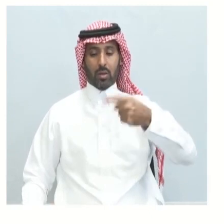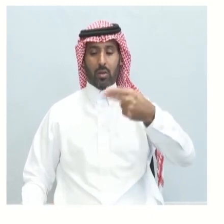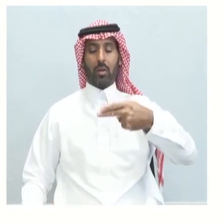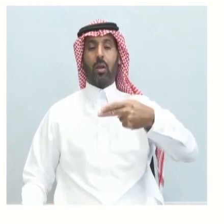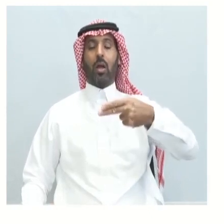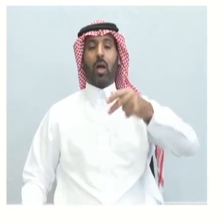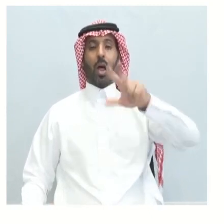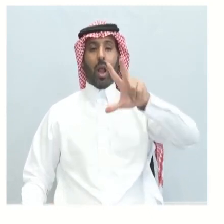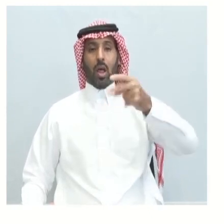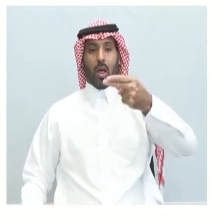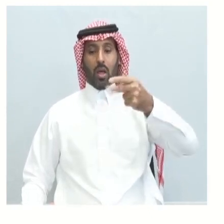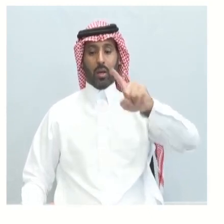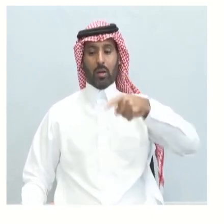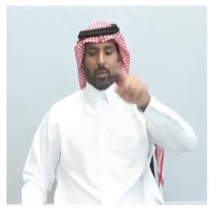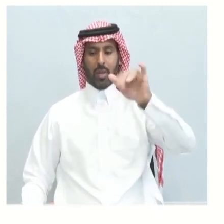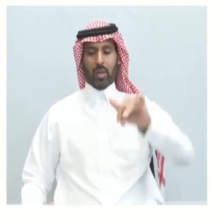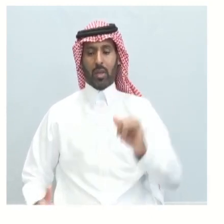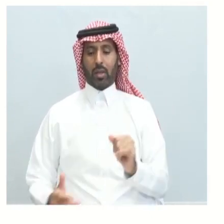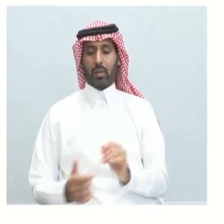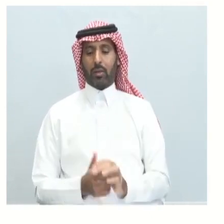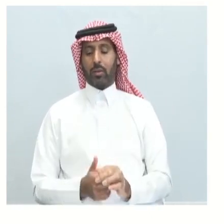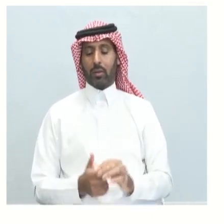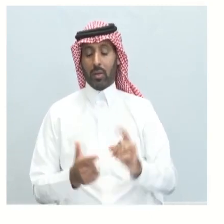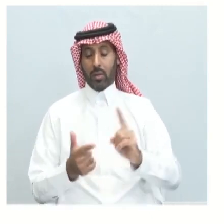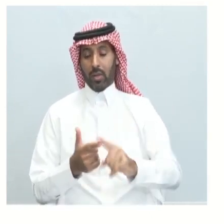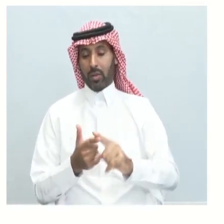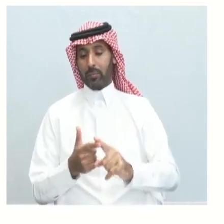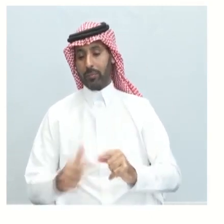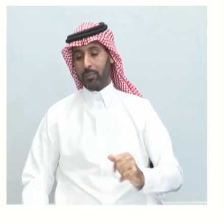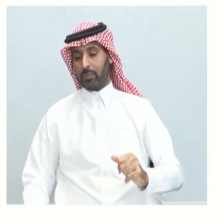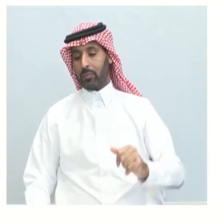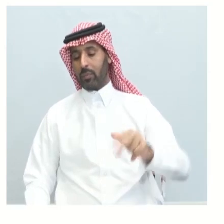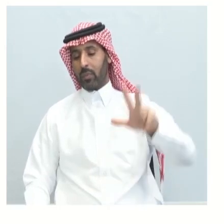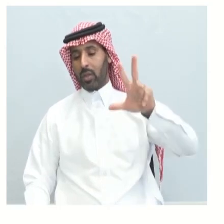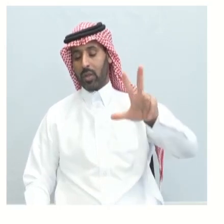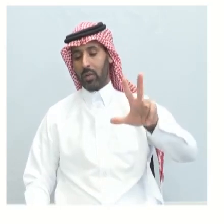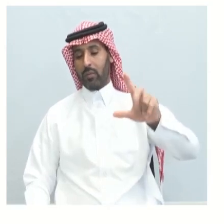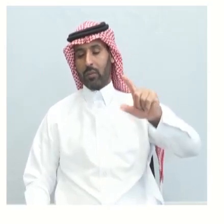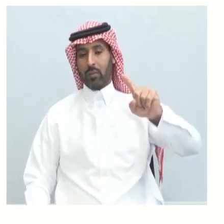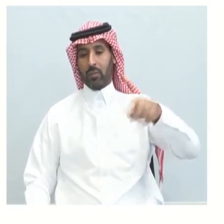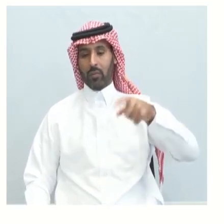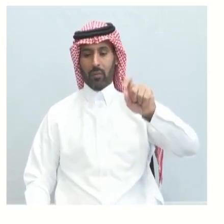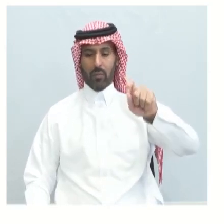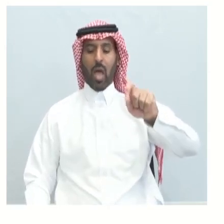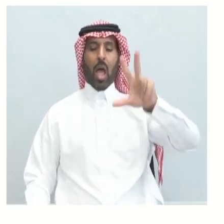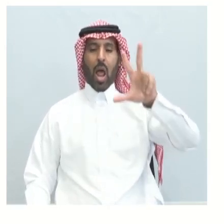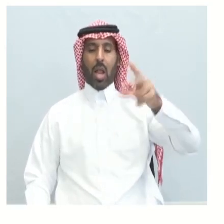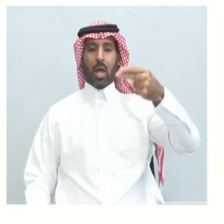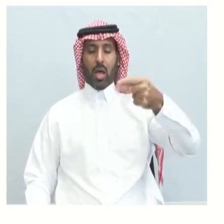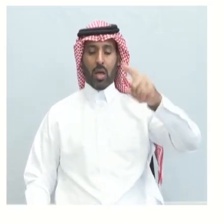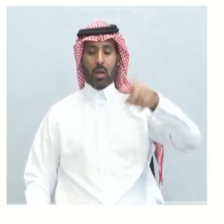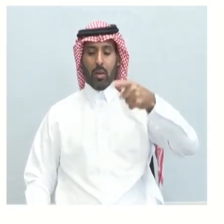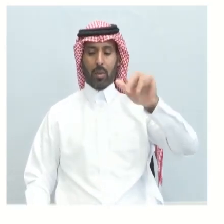العربي سوف نتعرف عليها في درسنا لهذا اليوم اما بالنسبه للحارات والكثبان الرمليه والسباق سوف